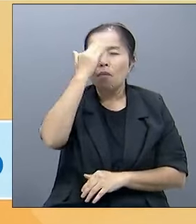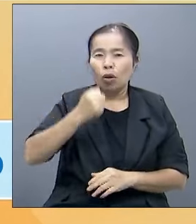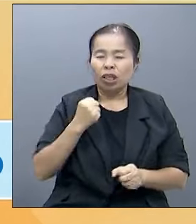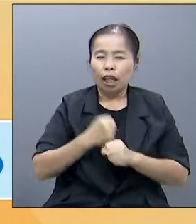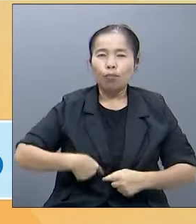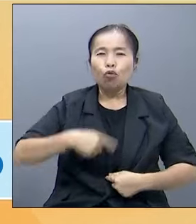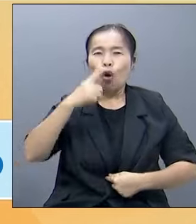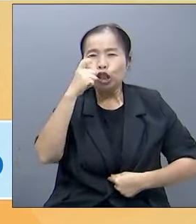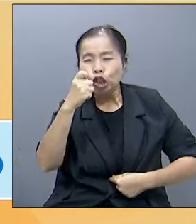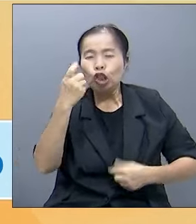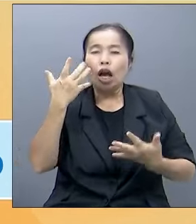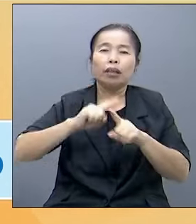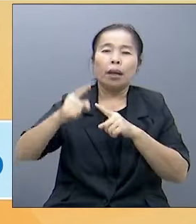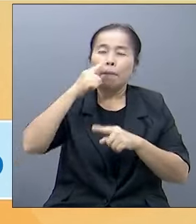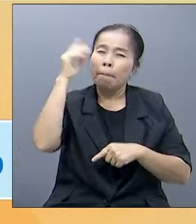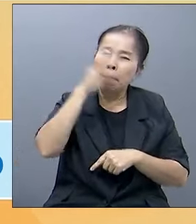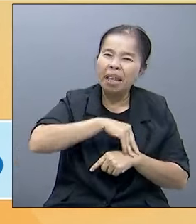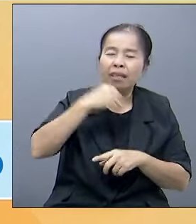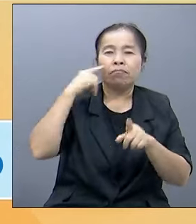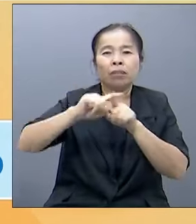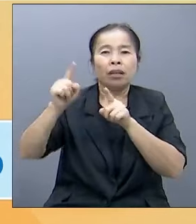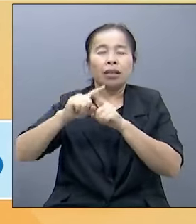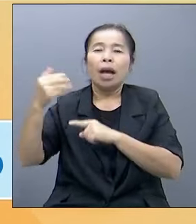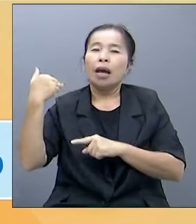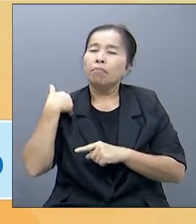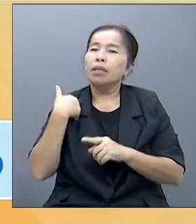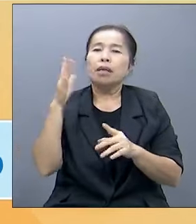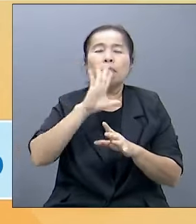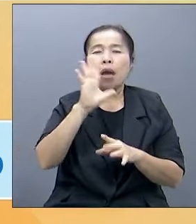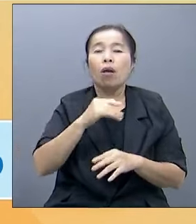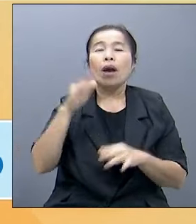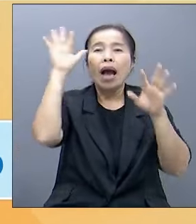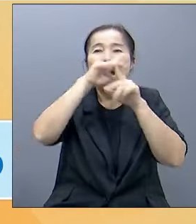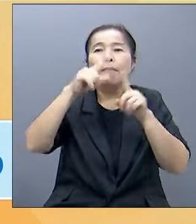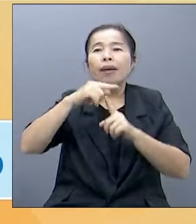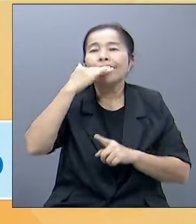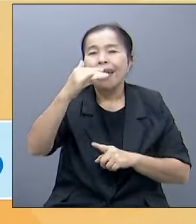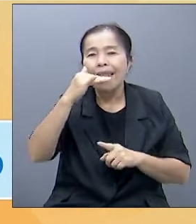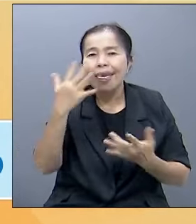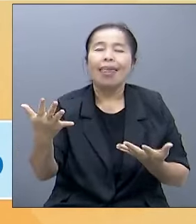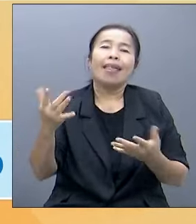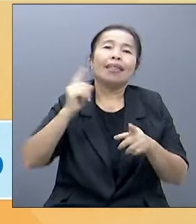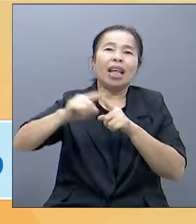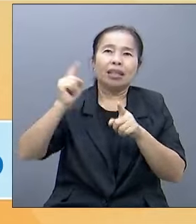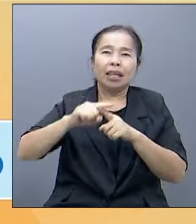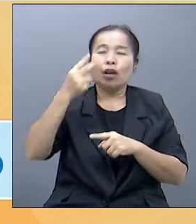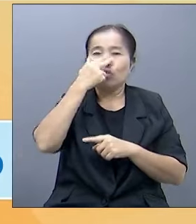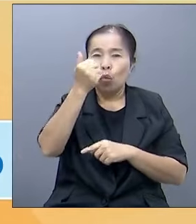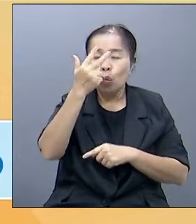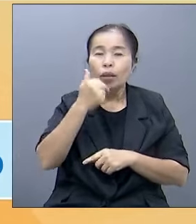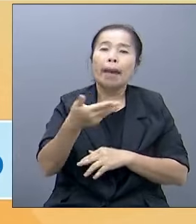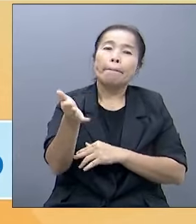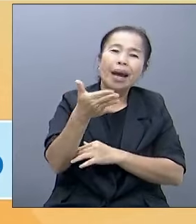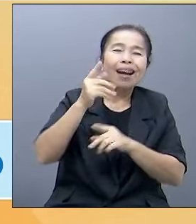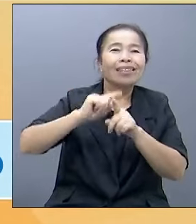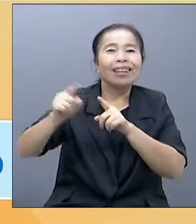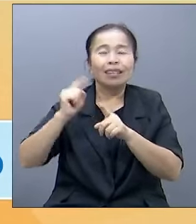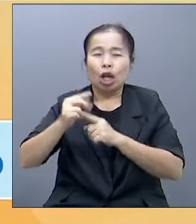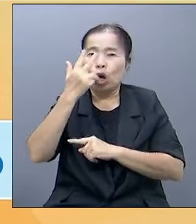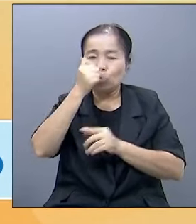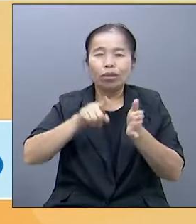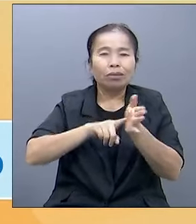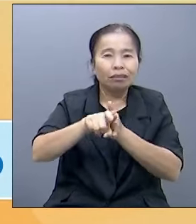ง่าย ใช่ นะเราจะออกมาเตือนกันโดยเฉพาะแบบพวกอาหารทะเลนะฮะอาหารปลาน้ำจืดเราก็ต้องระวังพวกบาพยาใบไม้ในตับนะครับแล้วถ้าเกิดมันเ